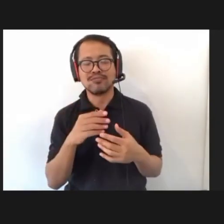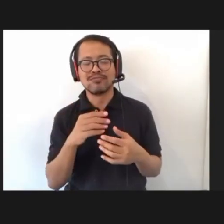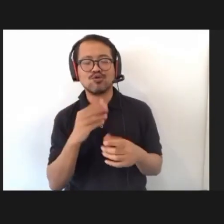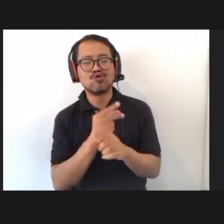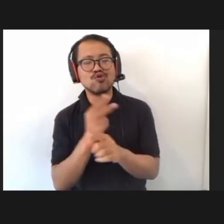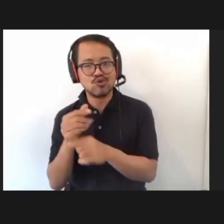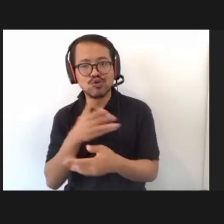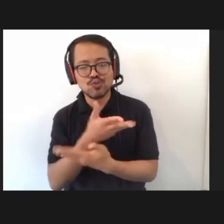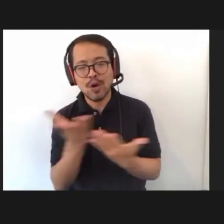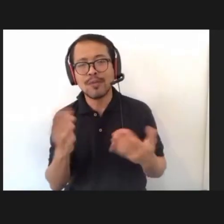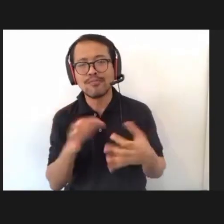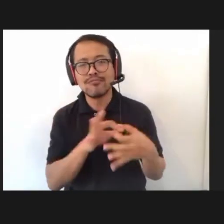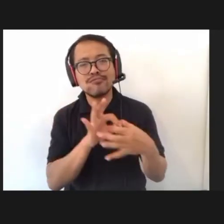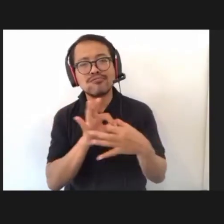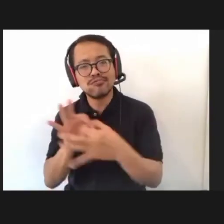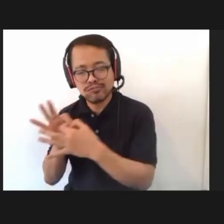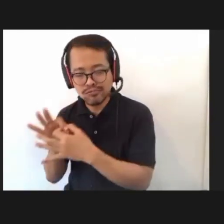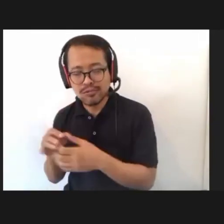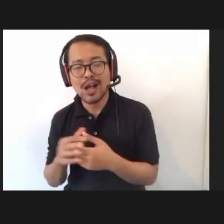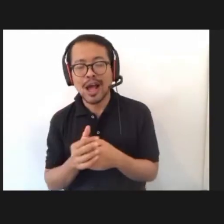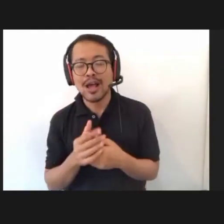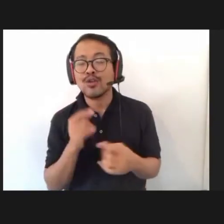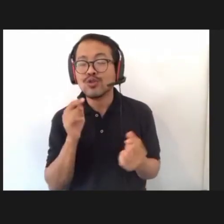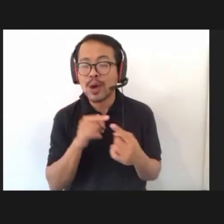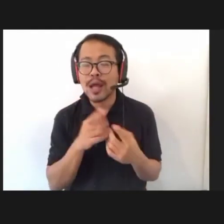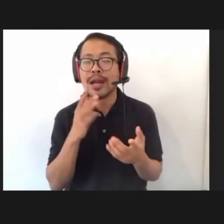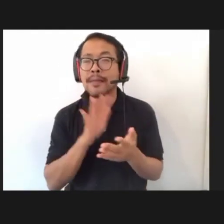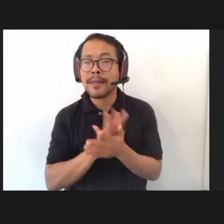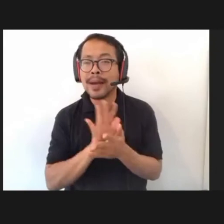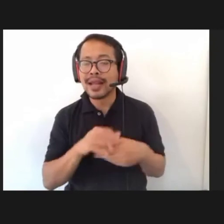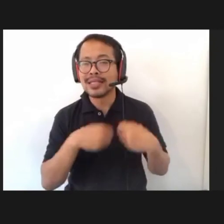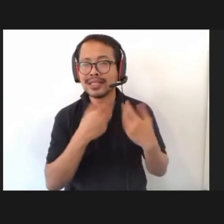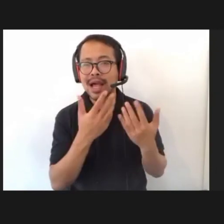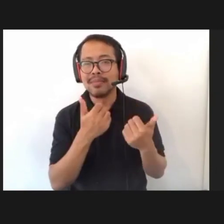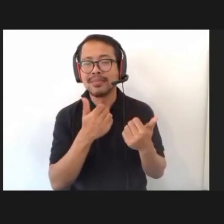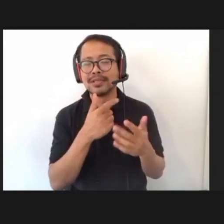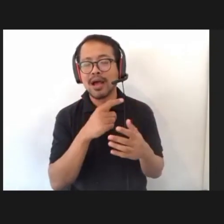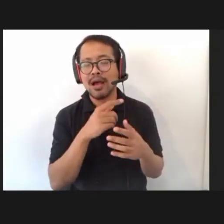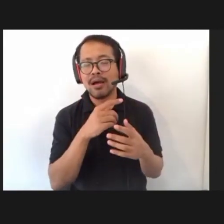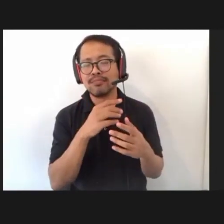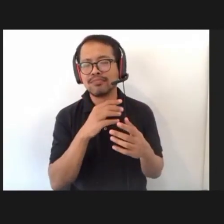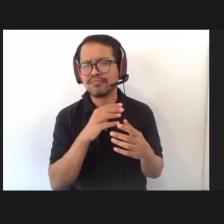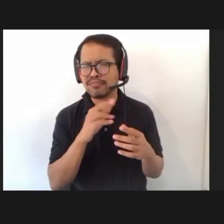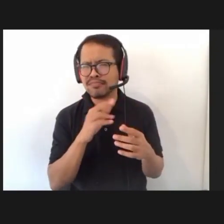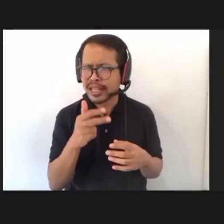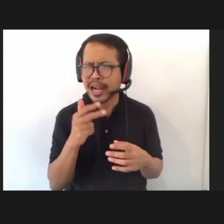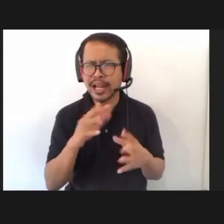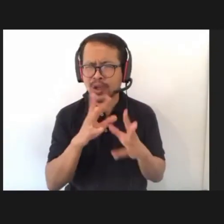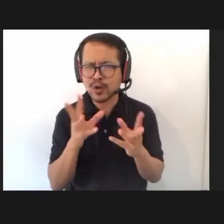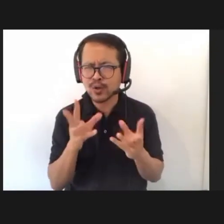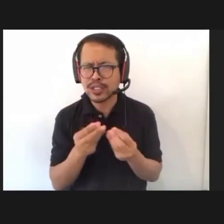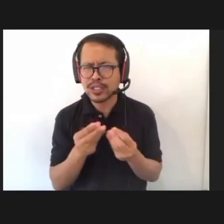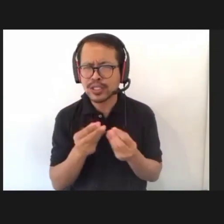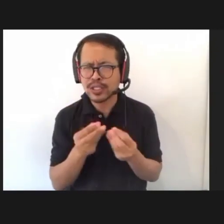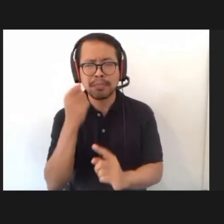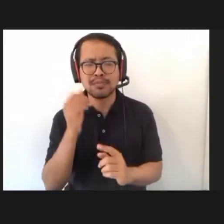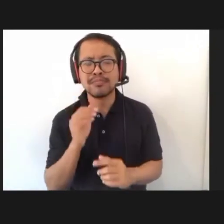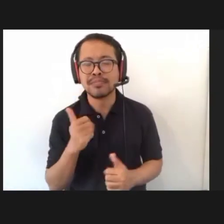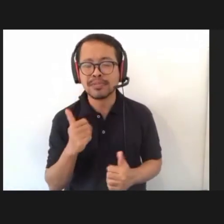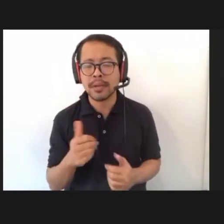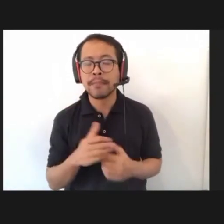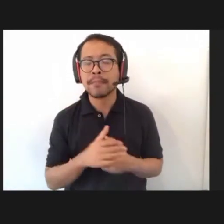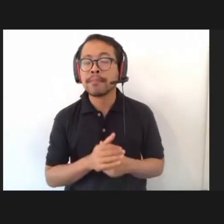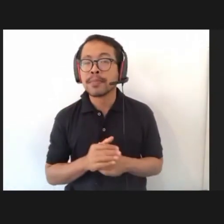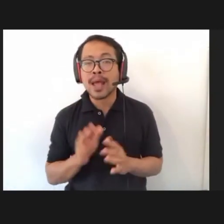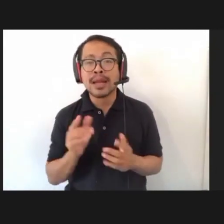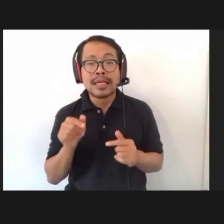kita menjadi hebat dan bermanfaat. Terima kasih banyak, Bu. Dan ini adalah awal